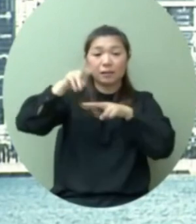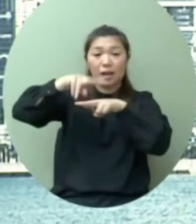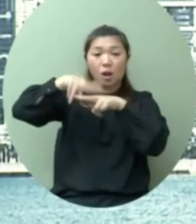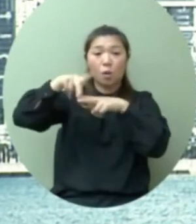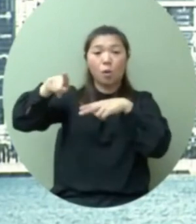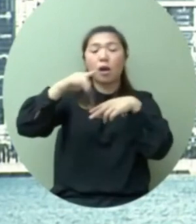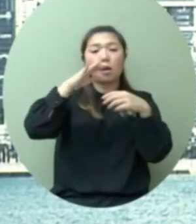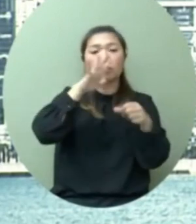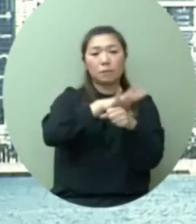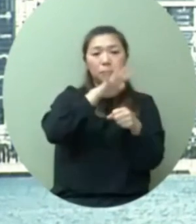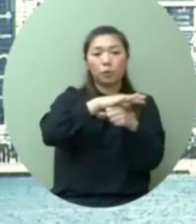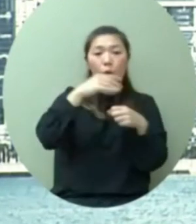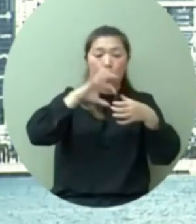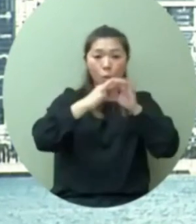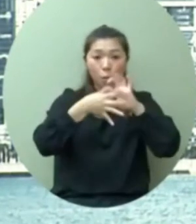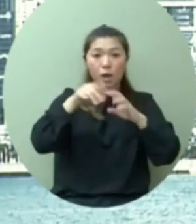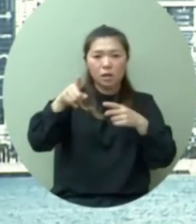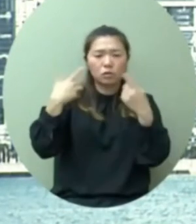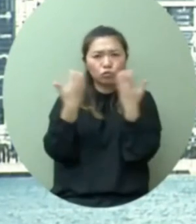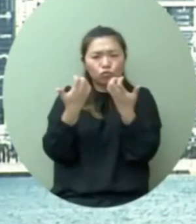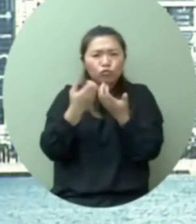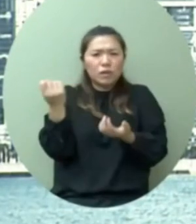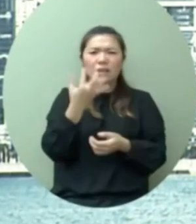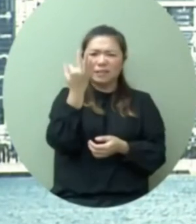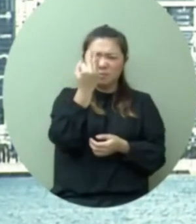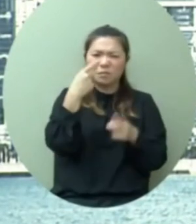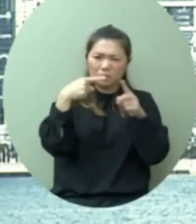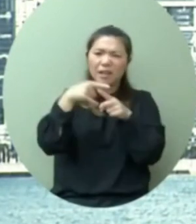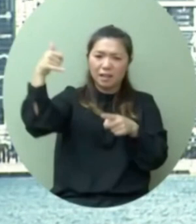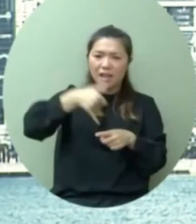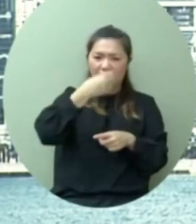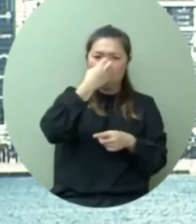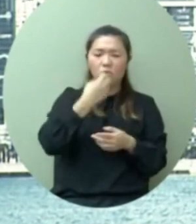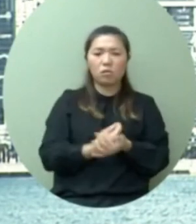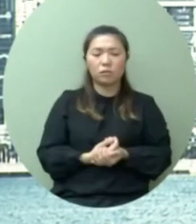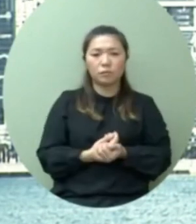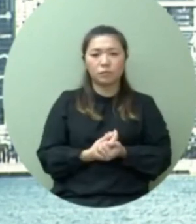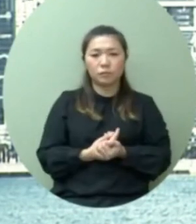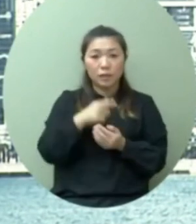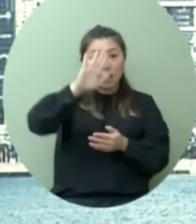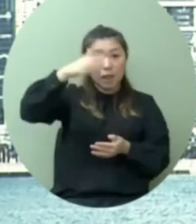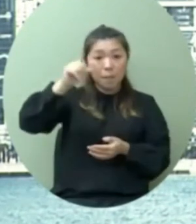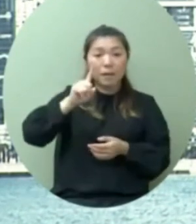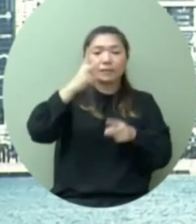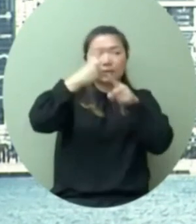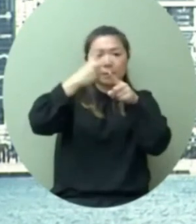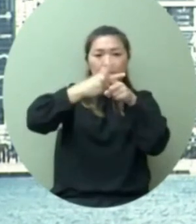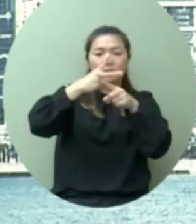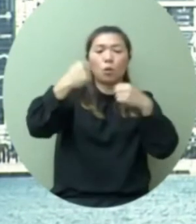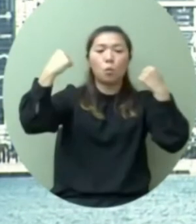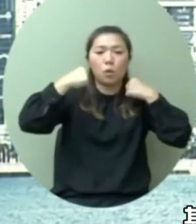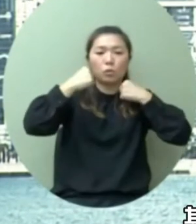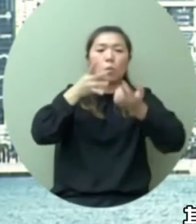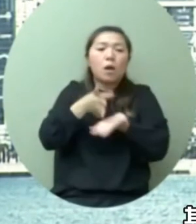健兒咧，照我哋而家最新嘅資料咧，係大概有30人。咁佢哋係嚟自12個運動嘅